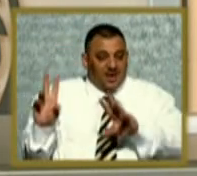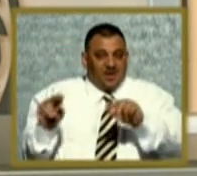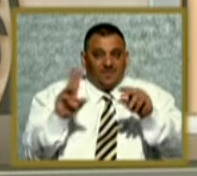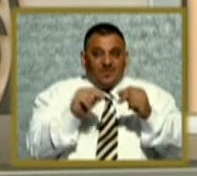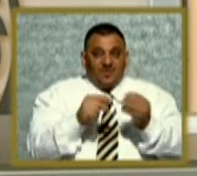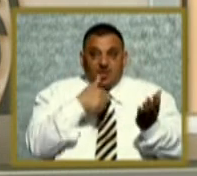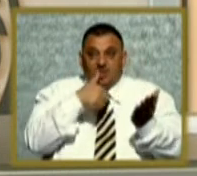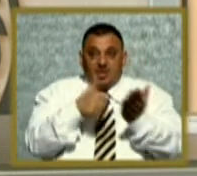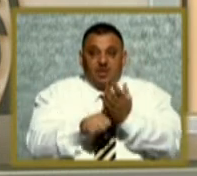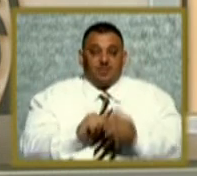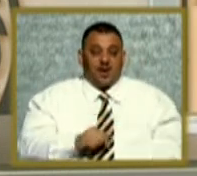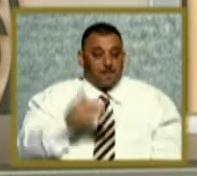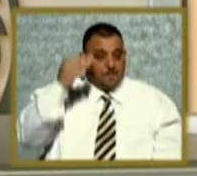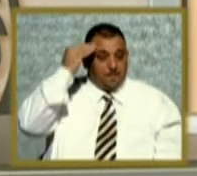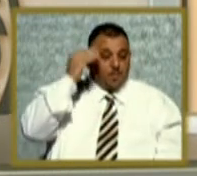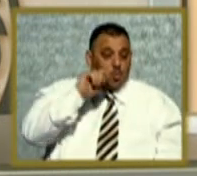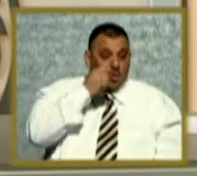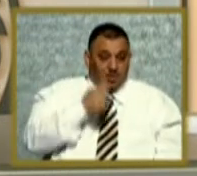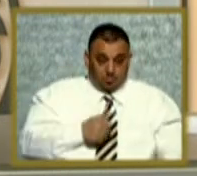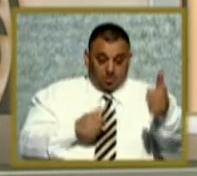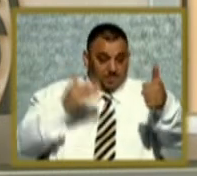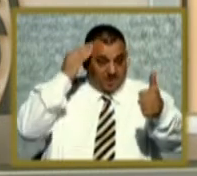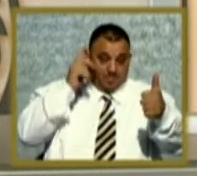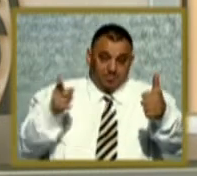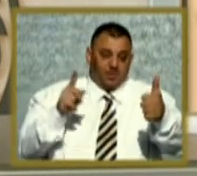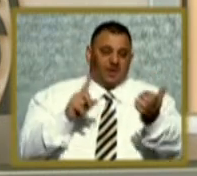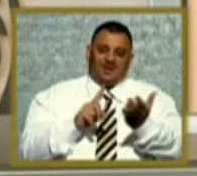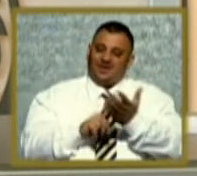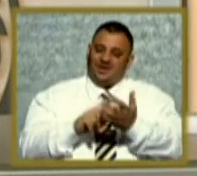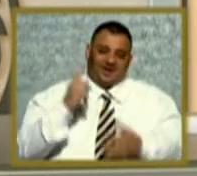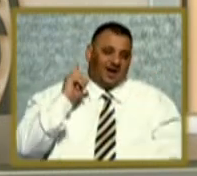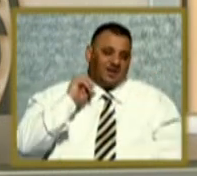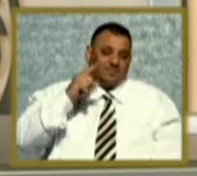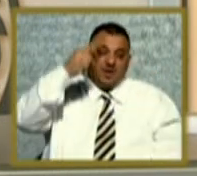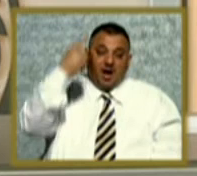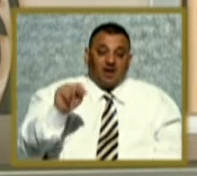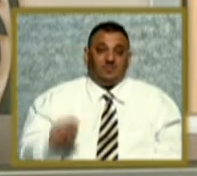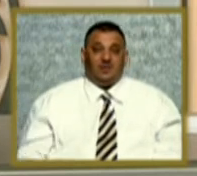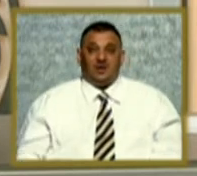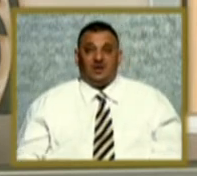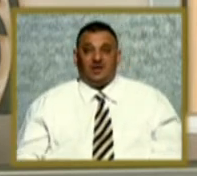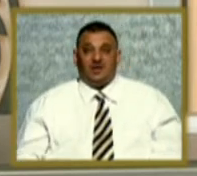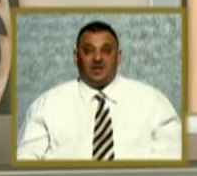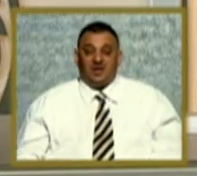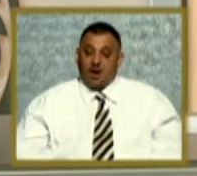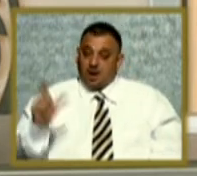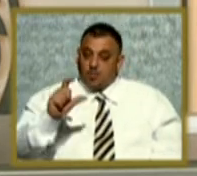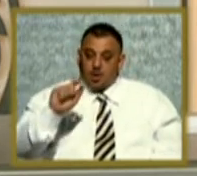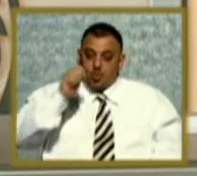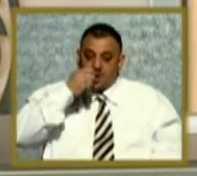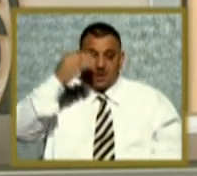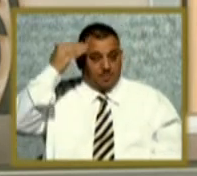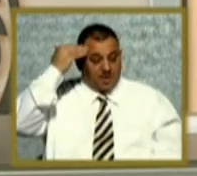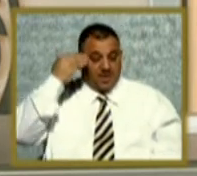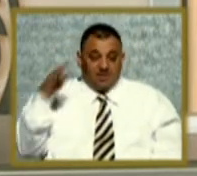جاهلية معروفة، كانوا يورثون الذكور ولا يورثون الإناث، كانوا يعطون الذكور ولا يعطون الإناث، فجاء الإسلام فرفع من شأن المرأة